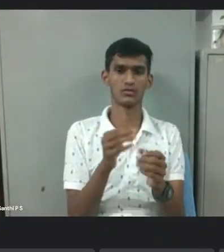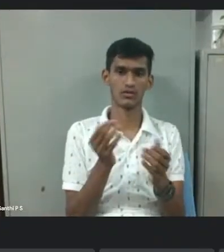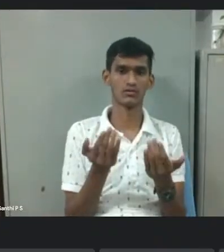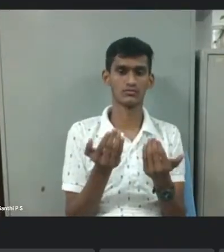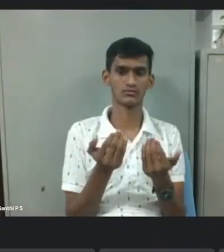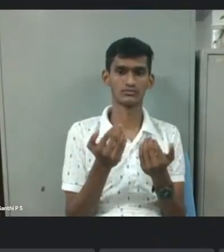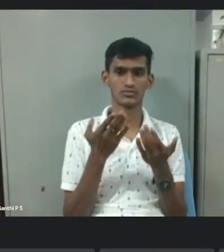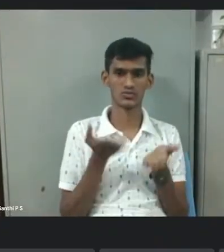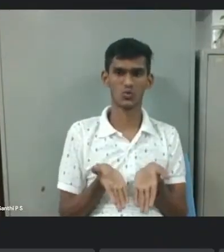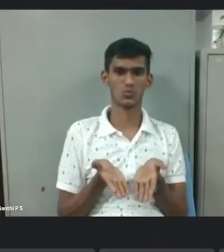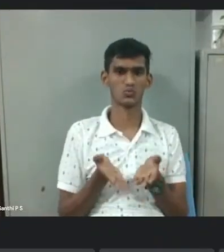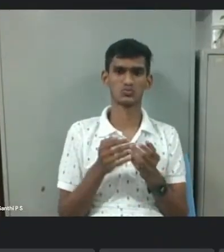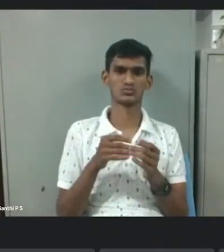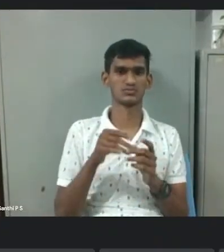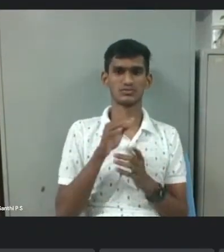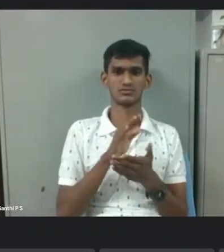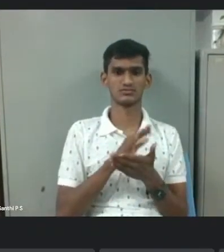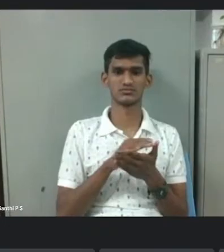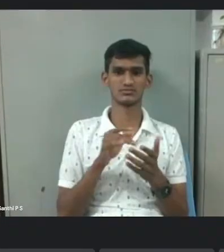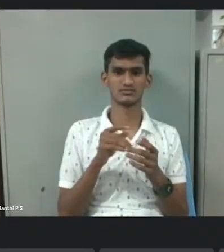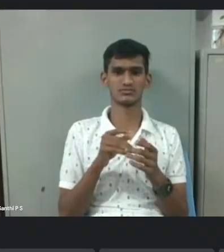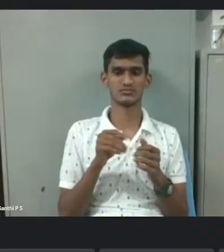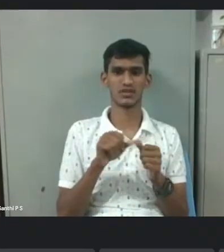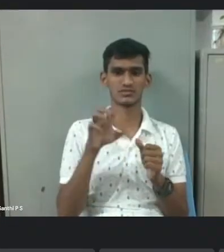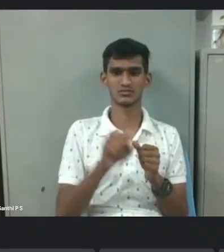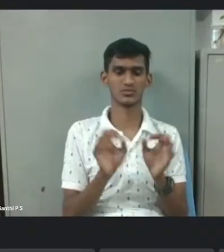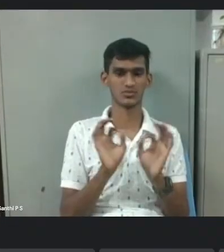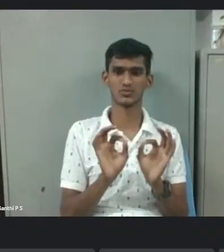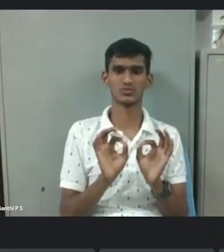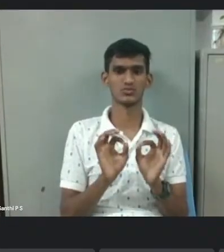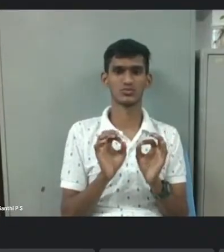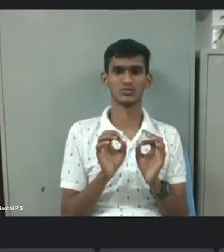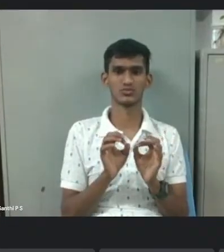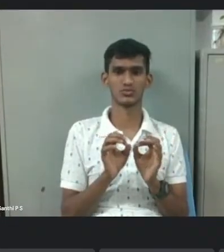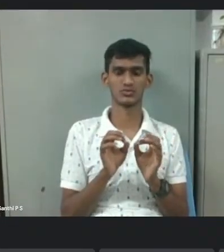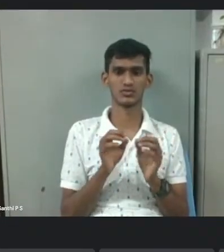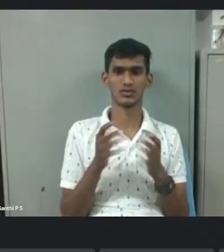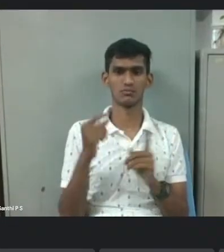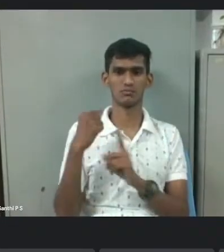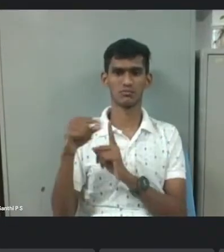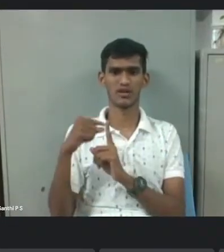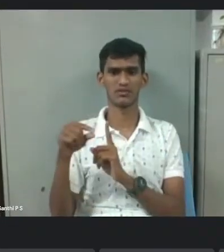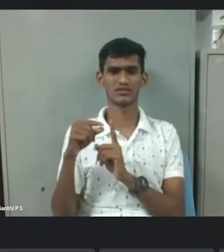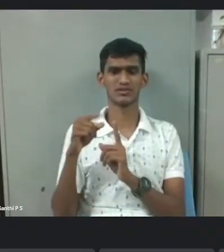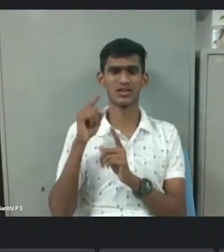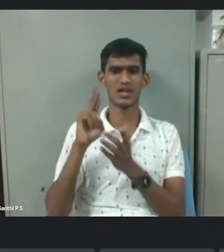അങ്ങനെ ഒരു സംവിധാനം ഇല്ല എന്നാണ് എൻ്റെ വിചാരം. കുറെ പ്രൈവറ്റ് സ്ഥാപനങ്ങളും പാലിയേറ്റീവ് സംഘടനകളും ഒക്കെ ഉണ്ട്.